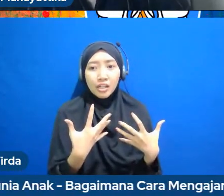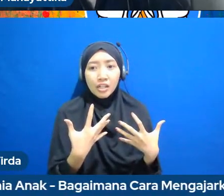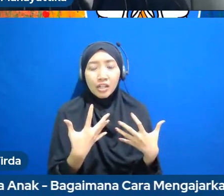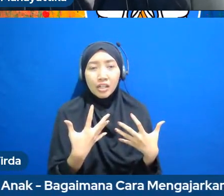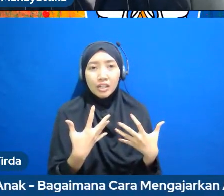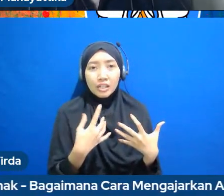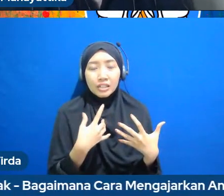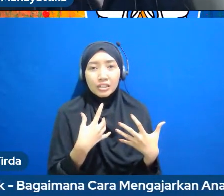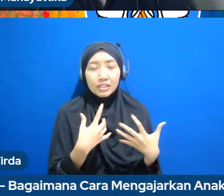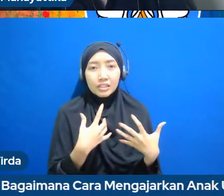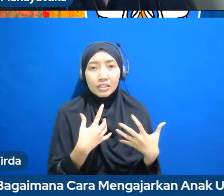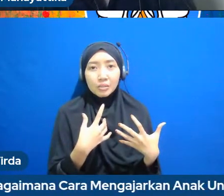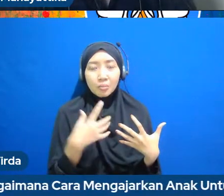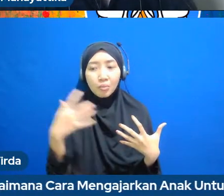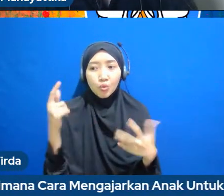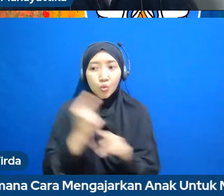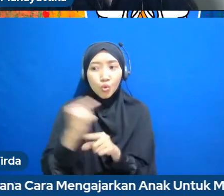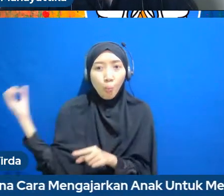kita